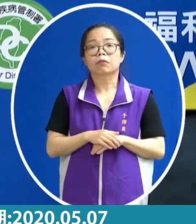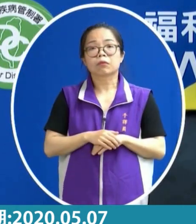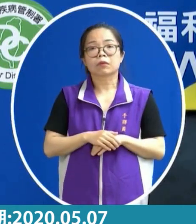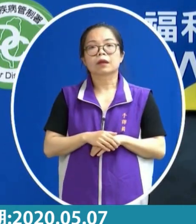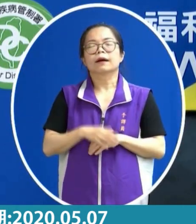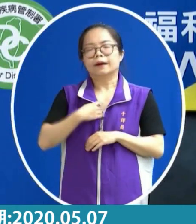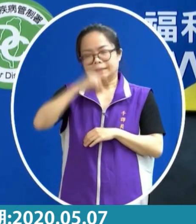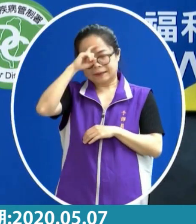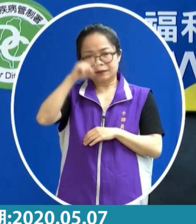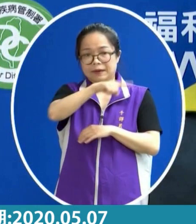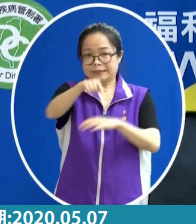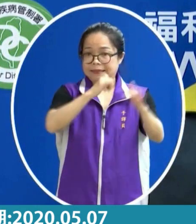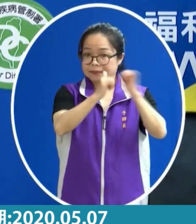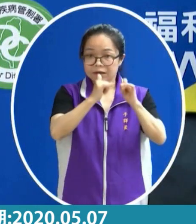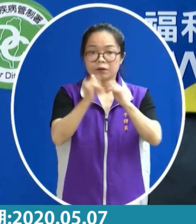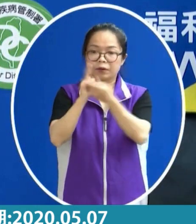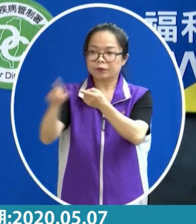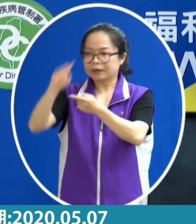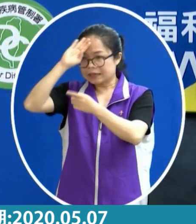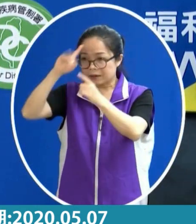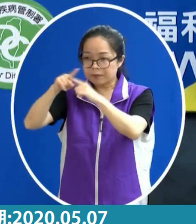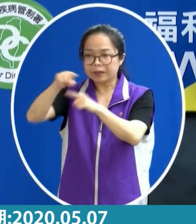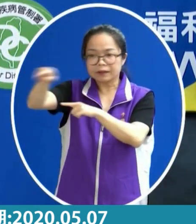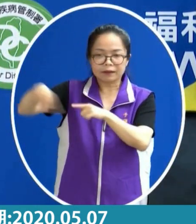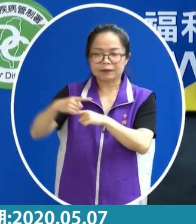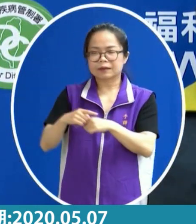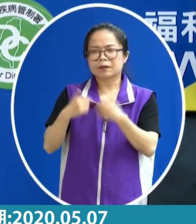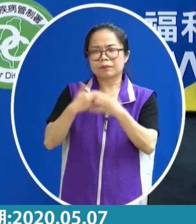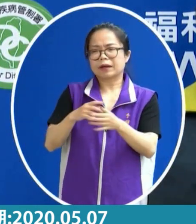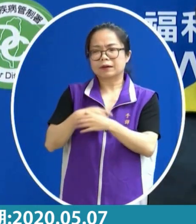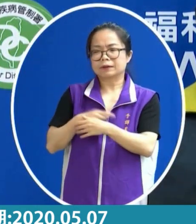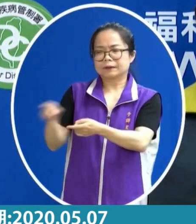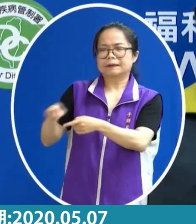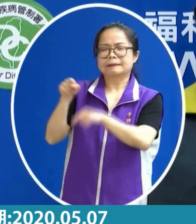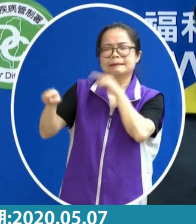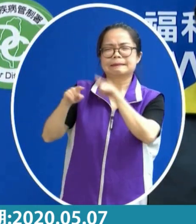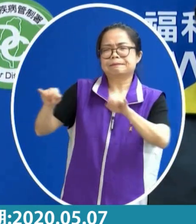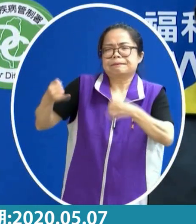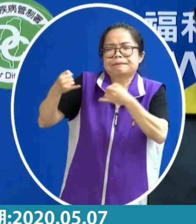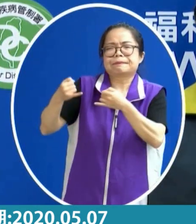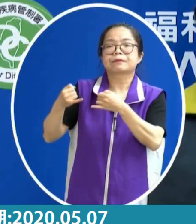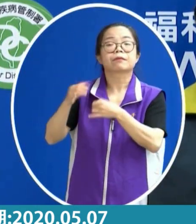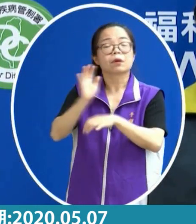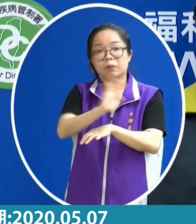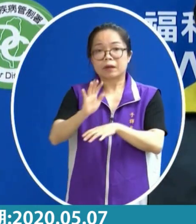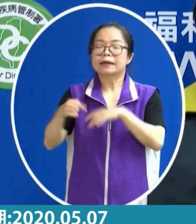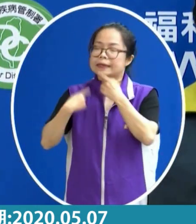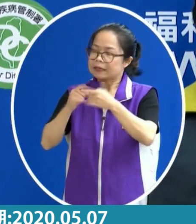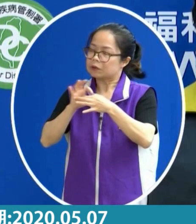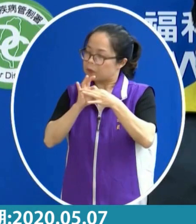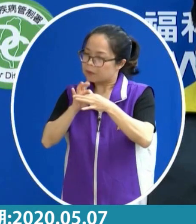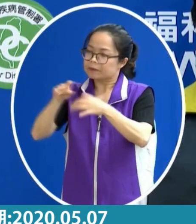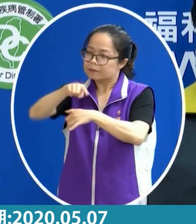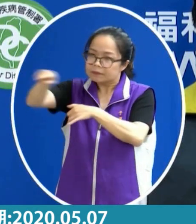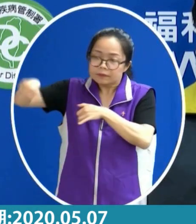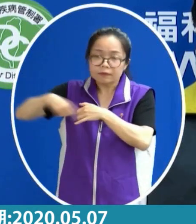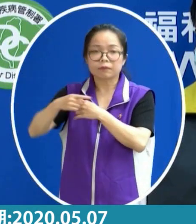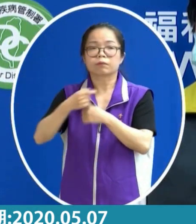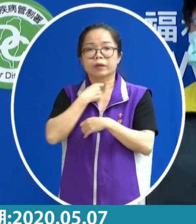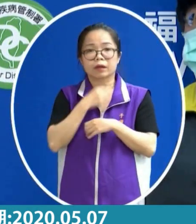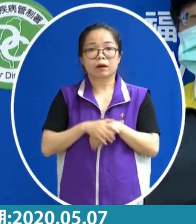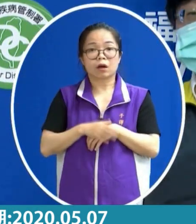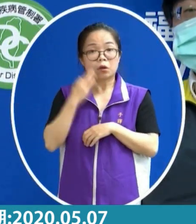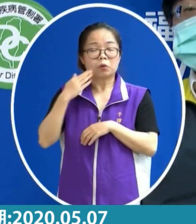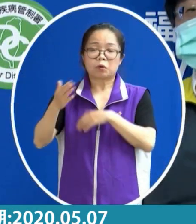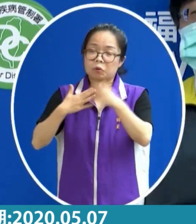也希望社会对于相关的这样的人不要就造成一个对立，要关心他们，关怀他们。我们唯有在